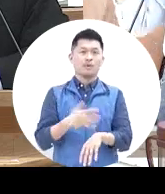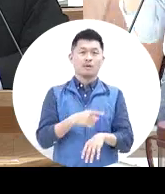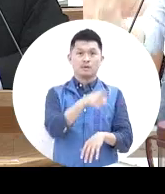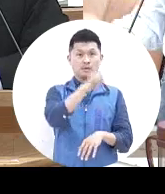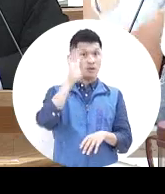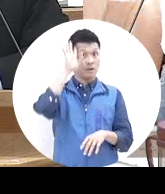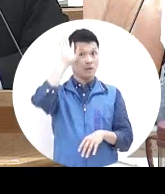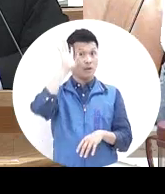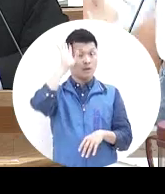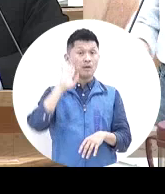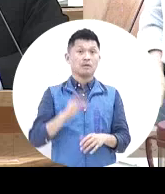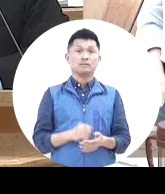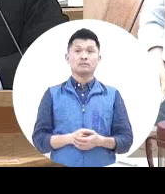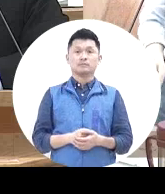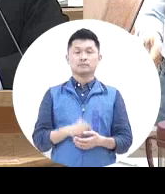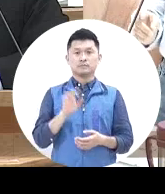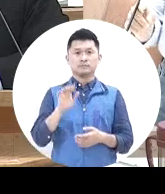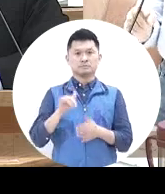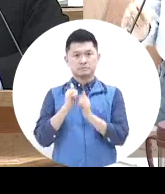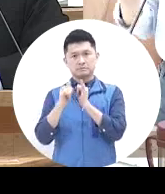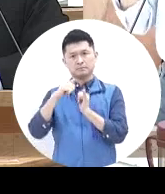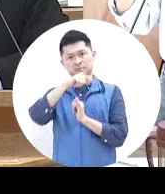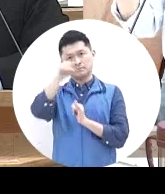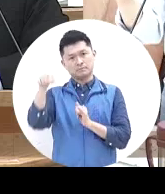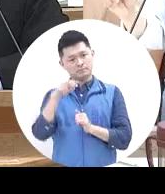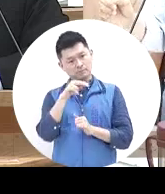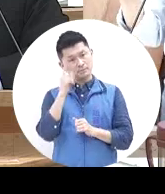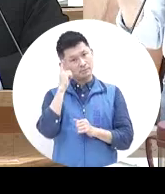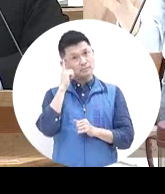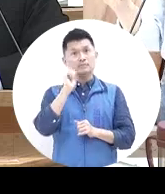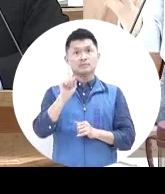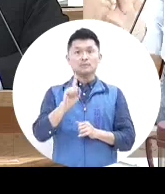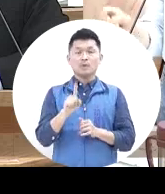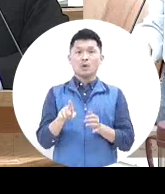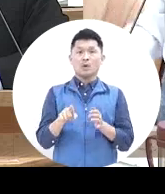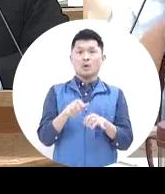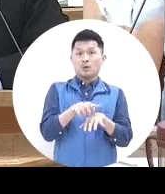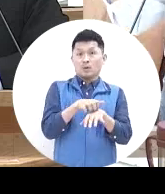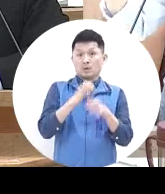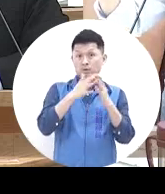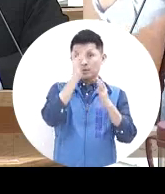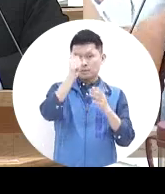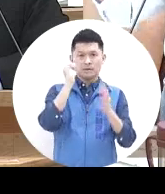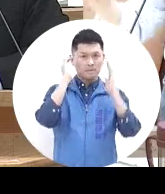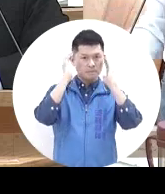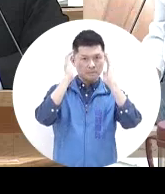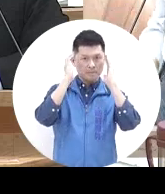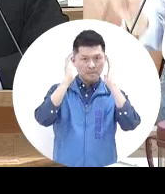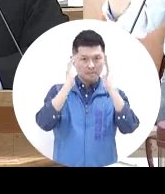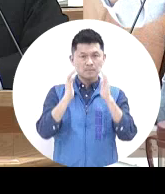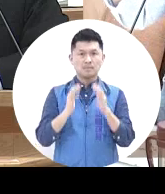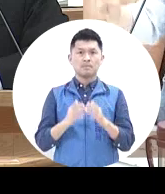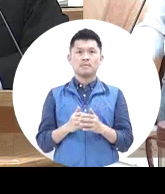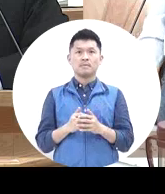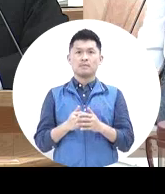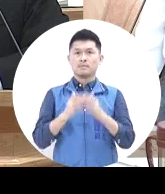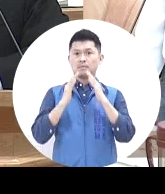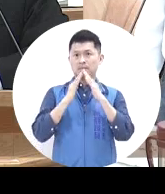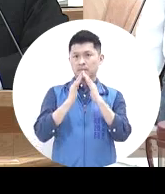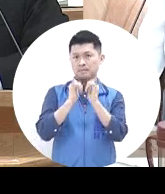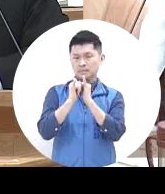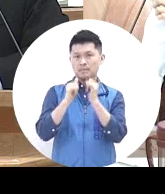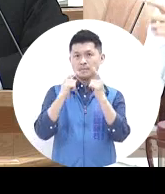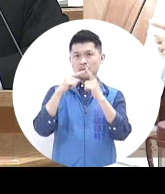景存在的一个观感是什么？侯市长这么认真听咱四百万的市